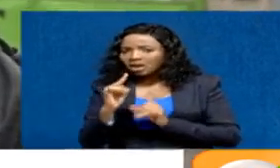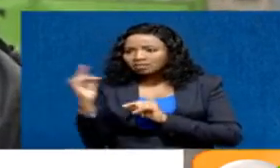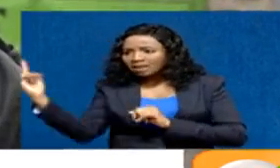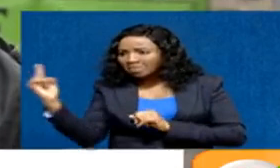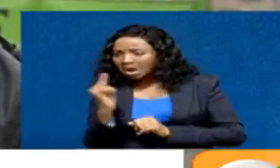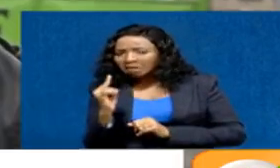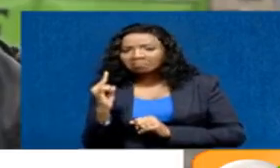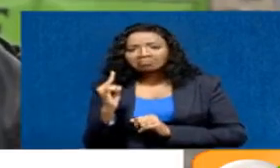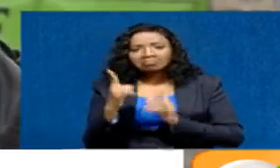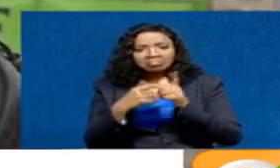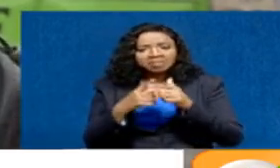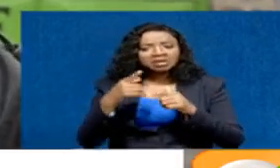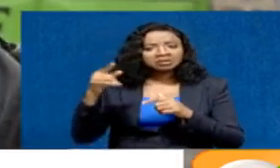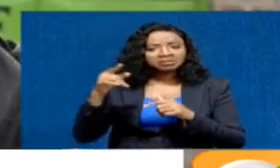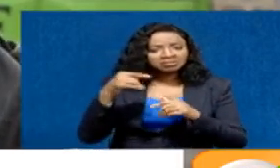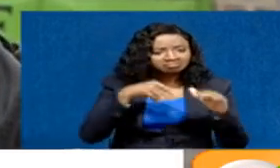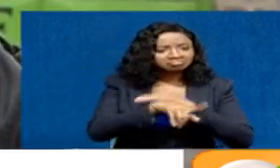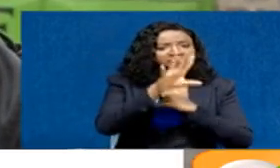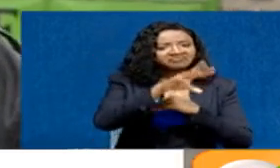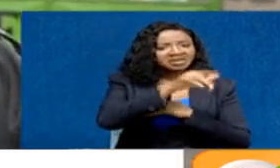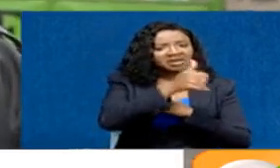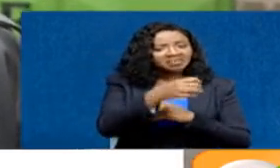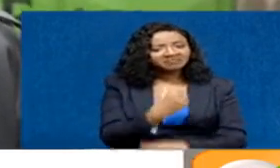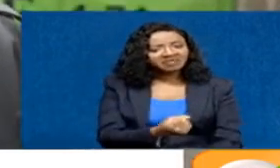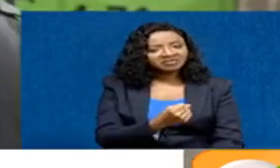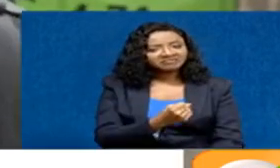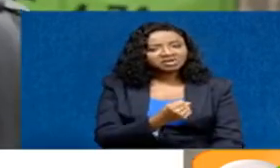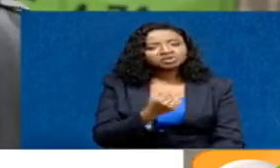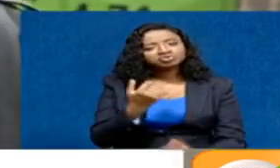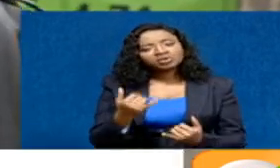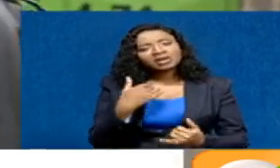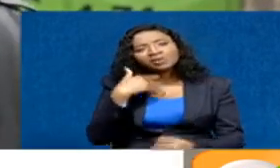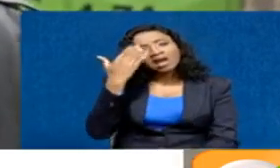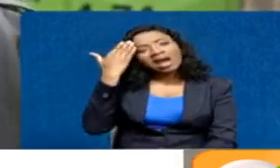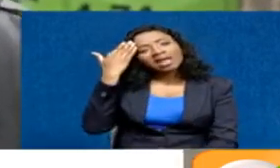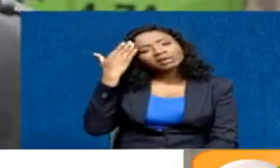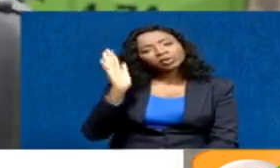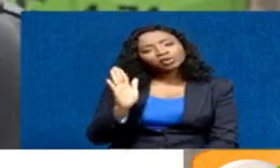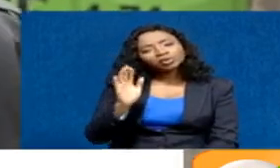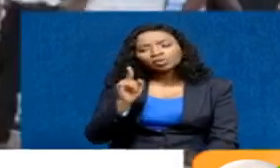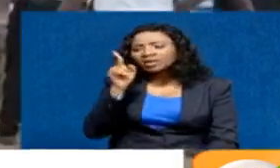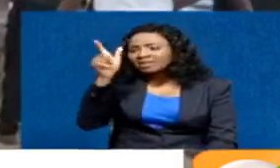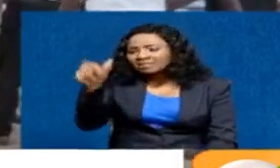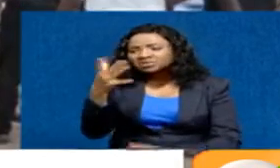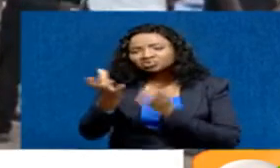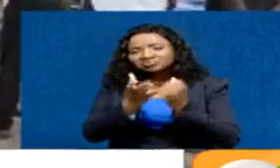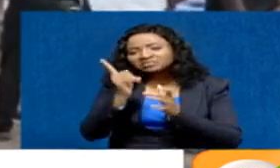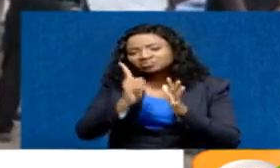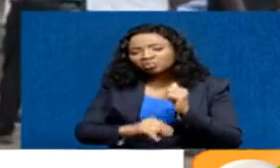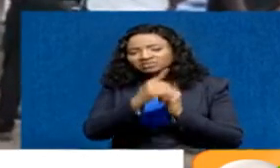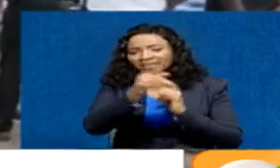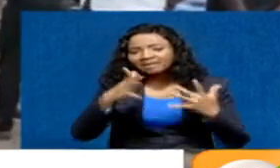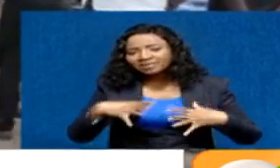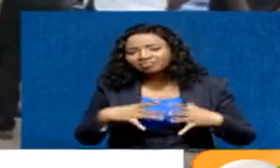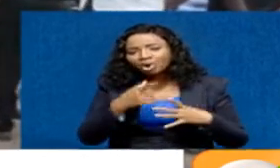hiyo masaa, wakaingia ndani, wakapata wengine watano. Sasa, I don't know, huyo mtu akona biashara gani. Hiyo ni kitu